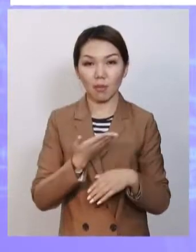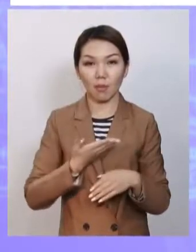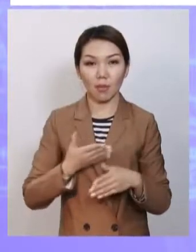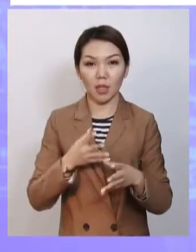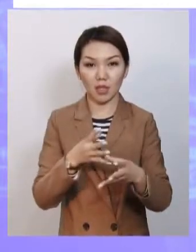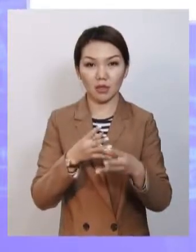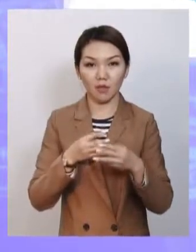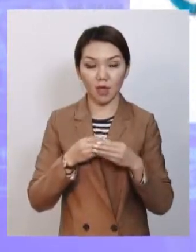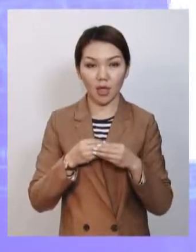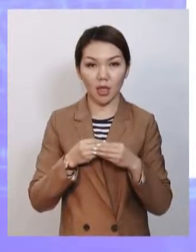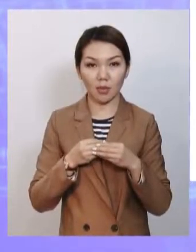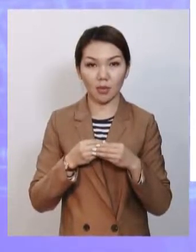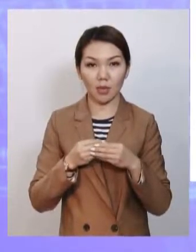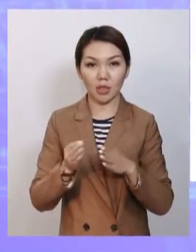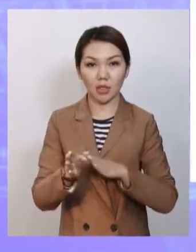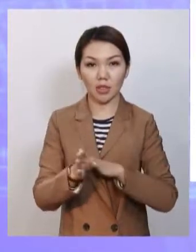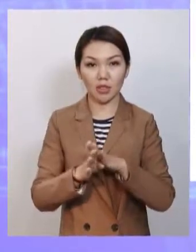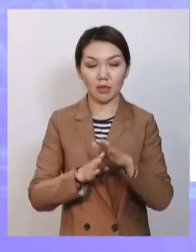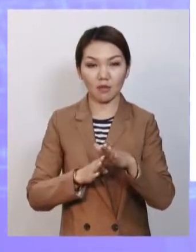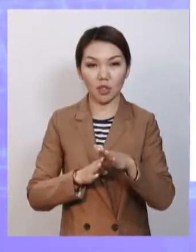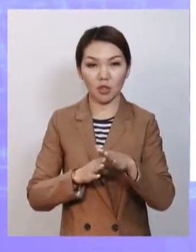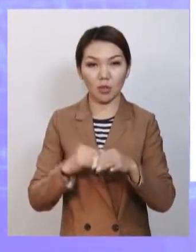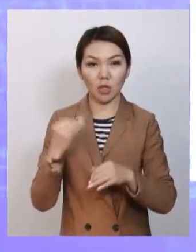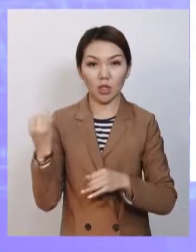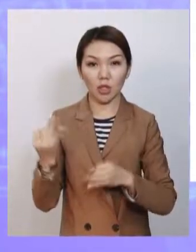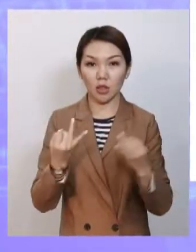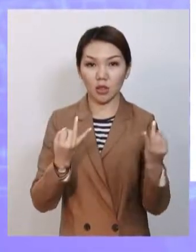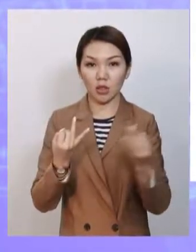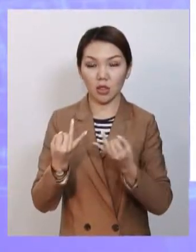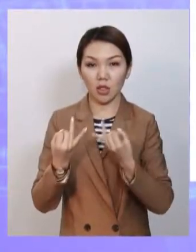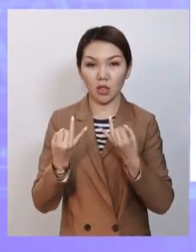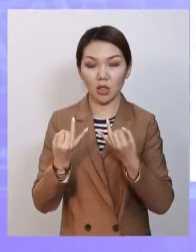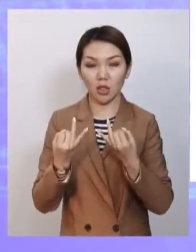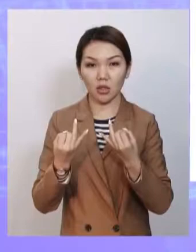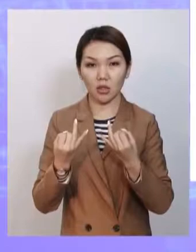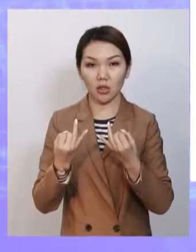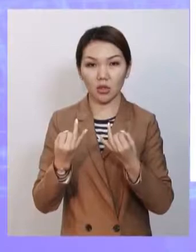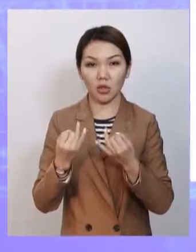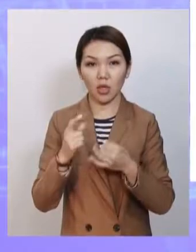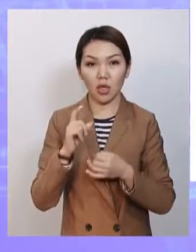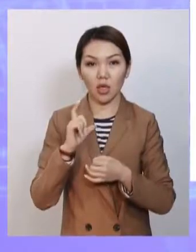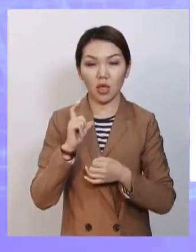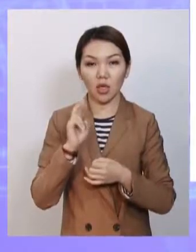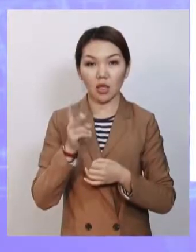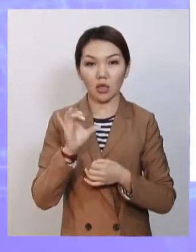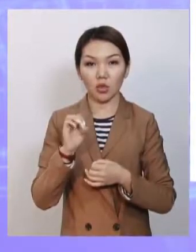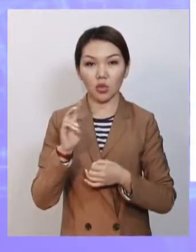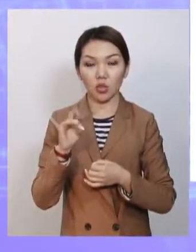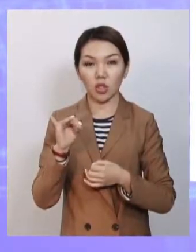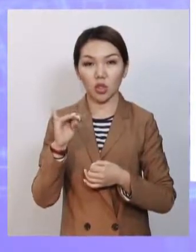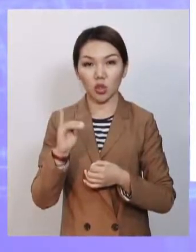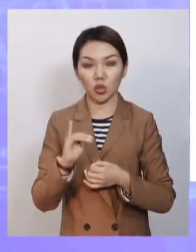вами совершим интересную экскурсию в страну математики